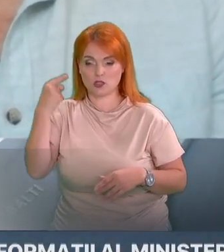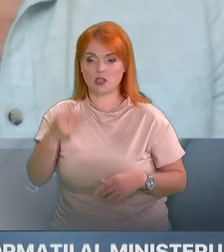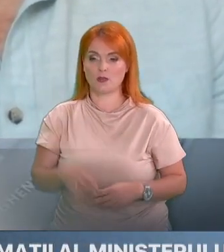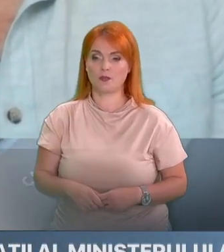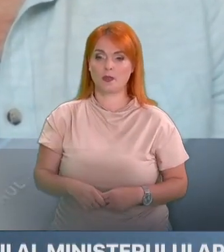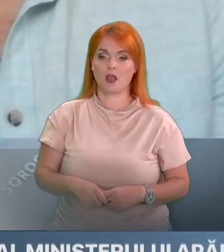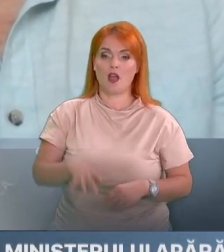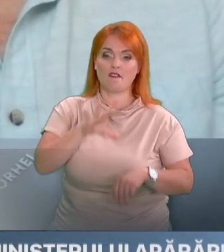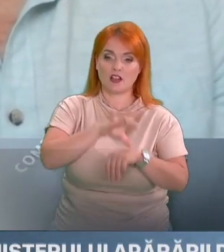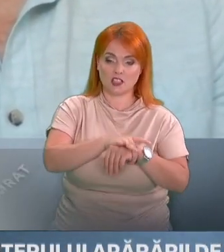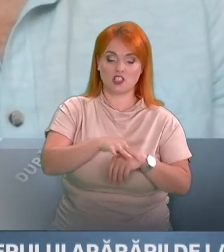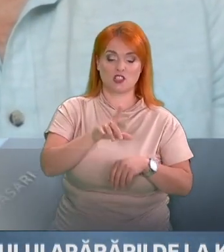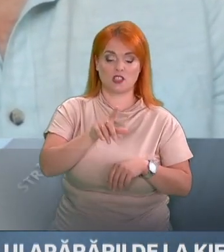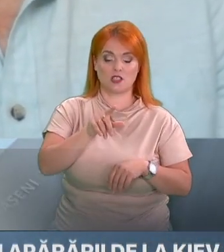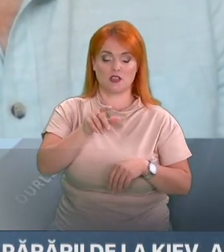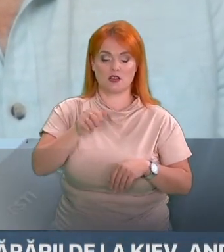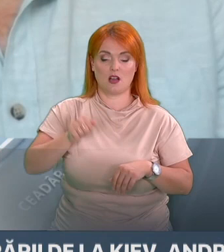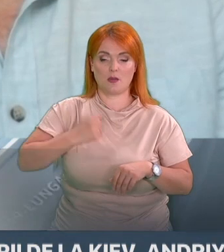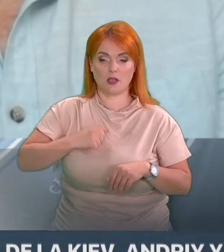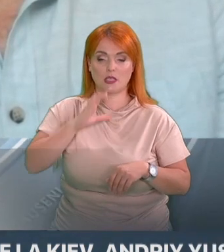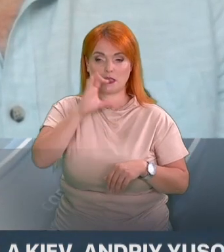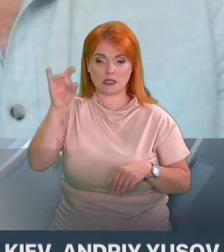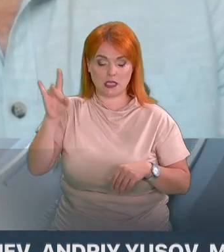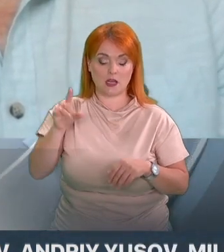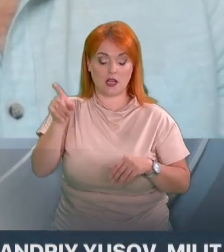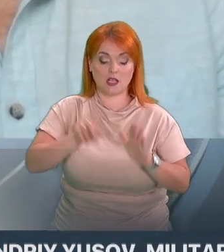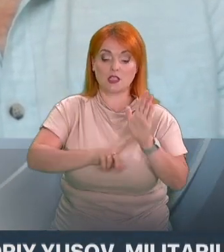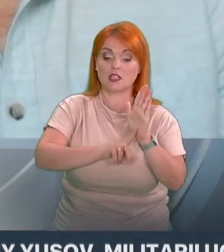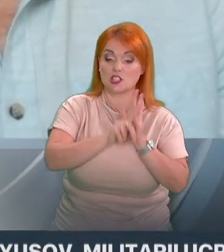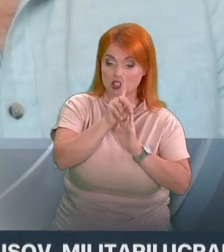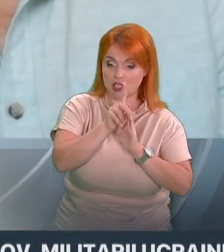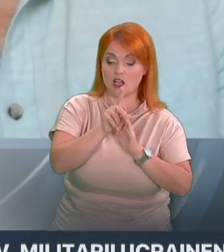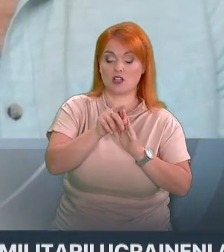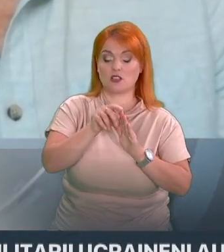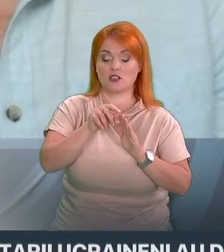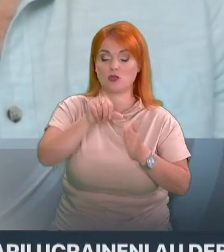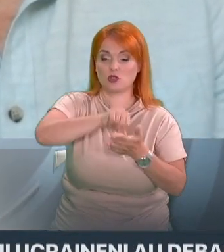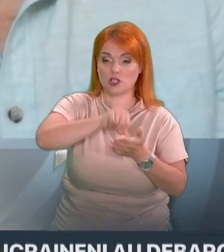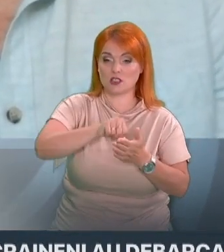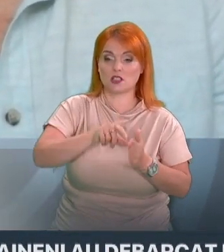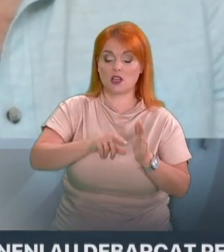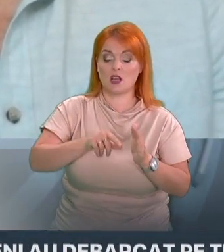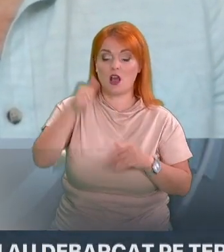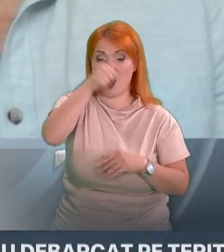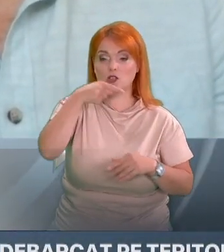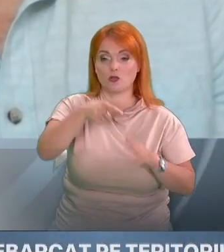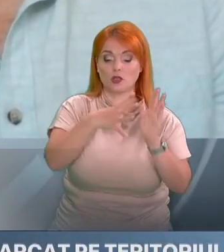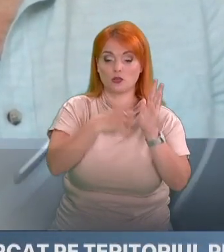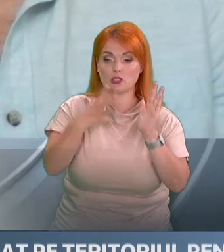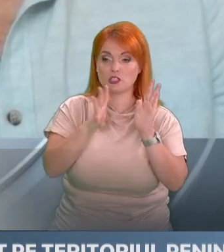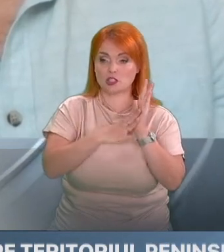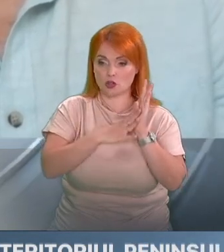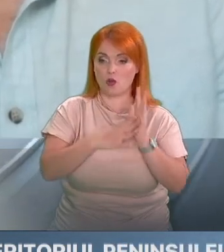Uniunea Sovietică este parte în acel război, începând cu ziua de 17 septembrie 1939, pentru că a atacat Polonia din